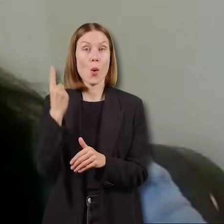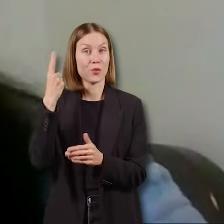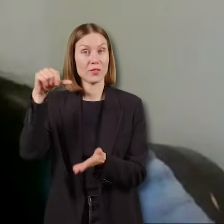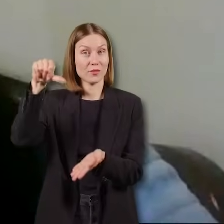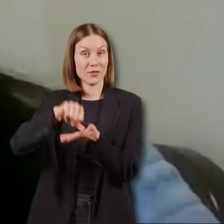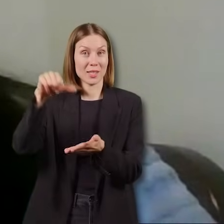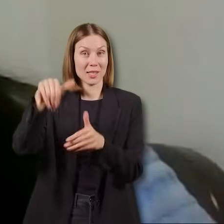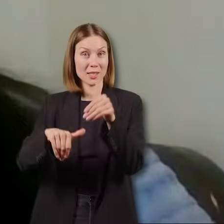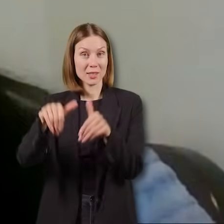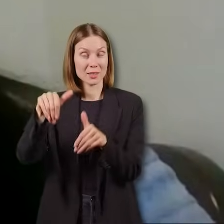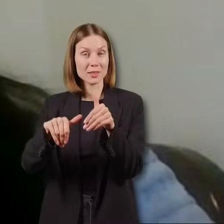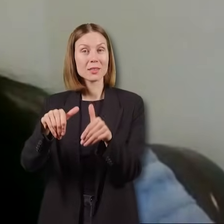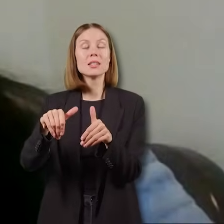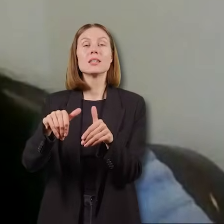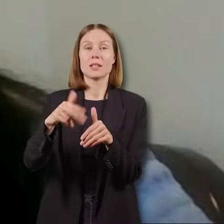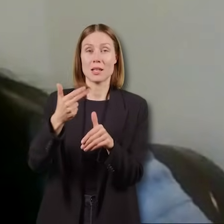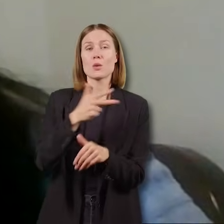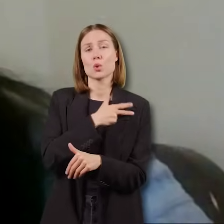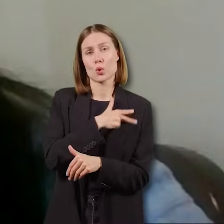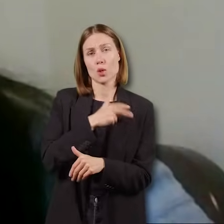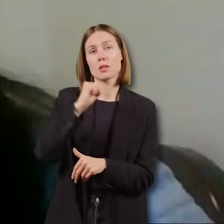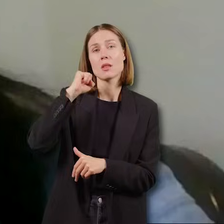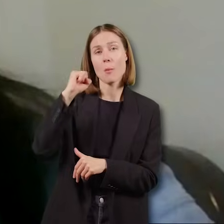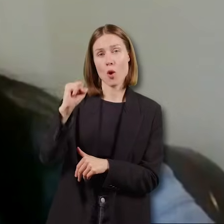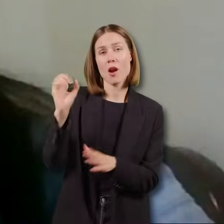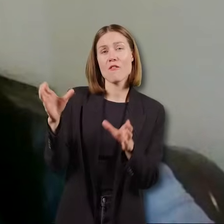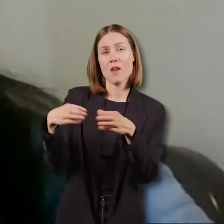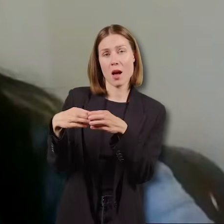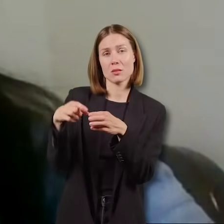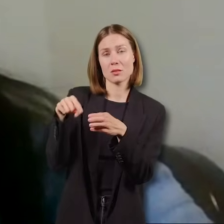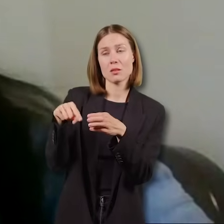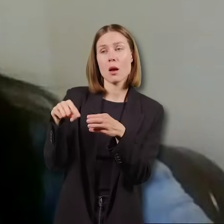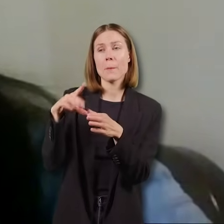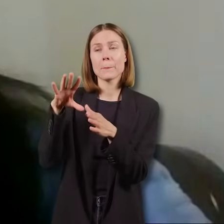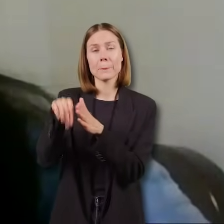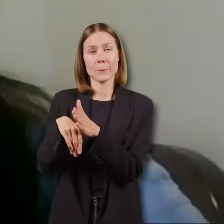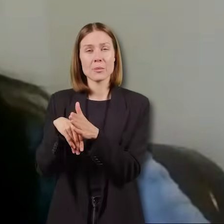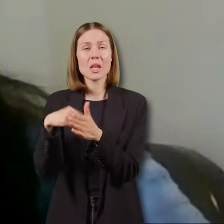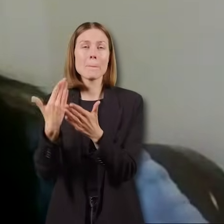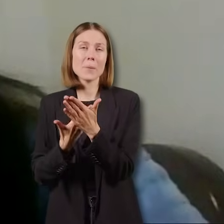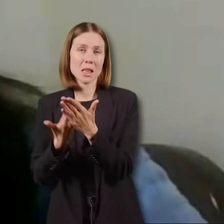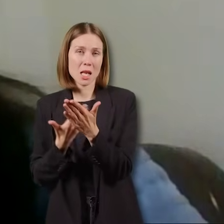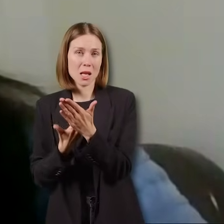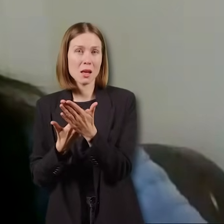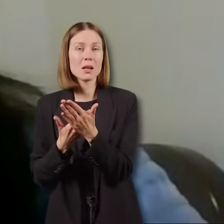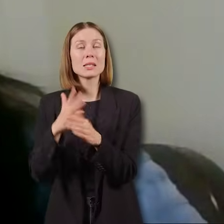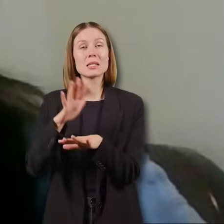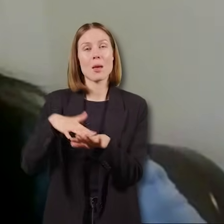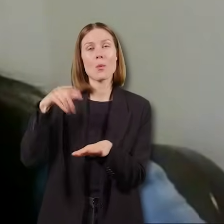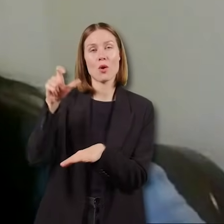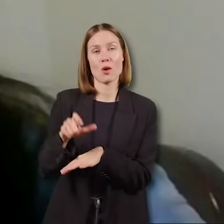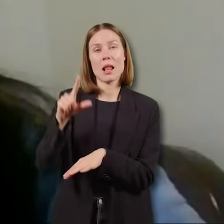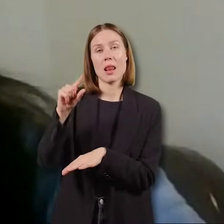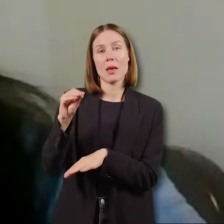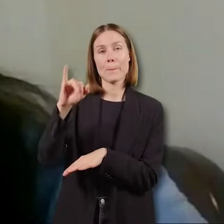kartą. Taip, bet socialdemokratų frakcijoje man tenka dirbti patarėjos vaidmenį, aš esu Seimo narės